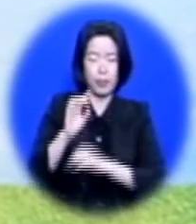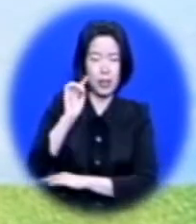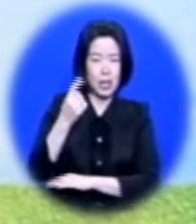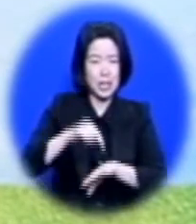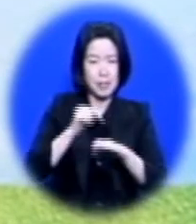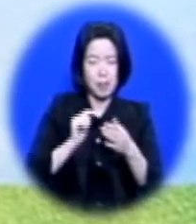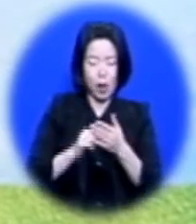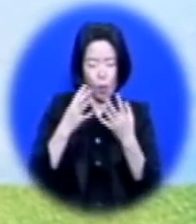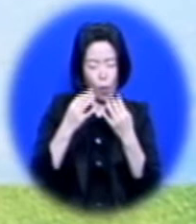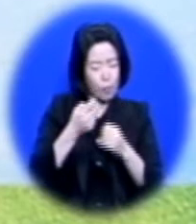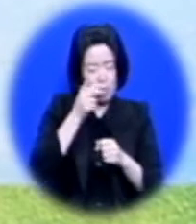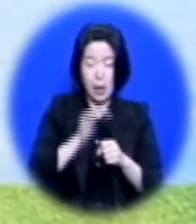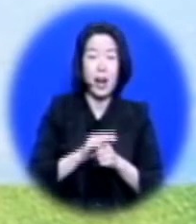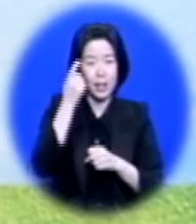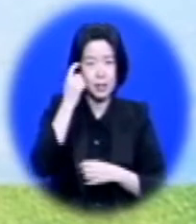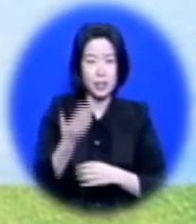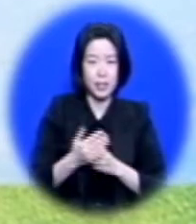기가 맞겠습니다